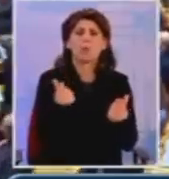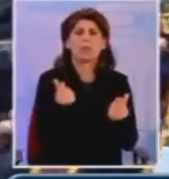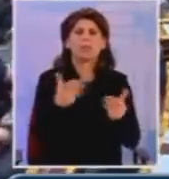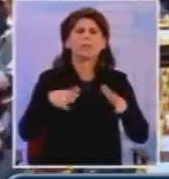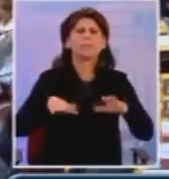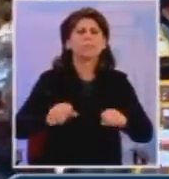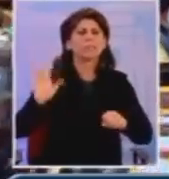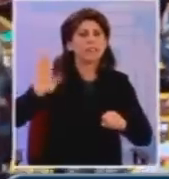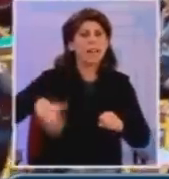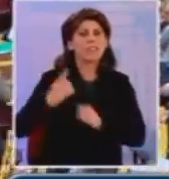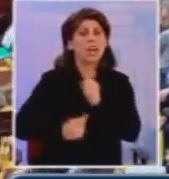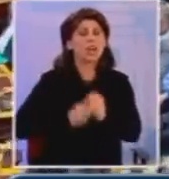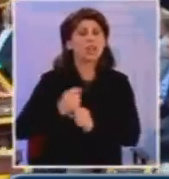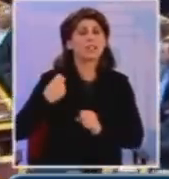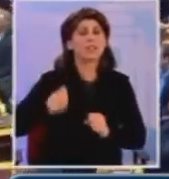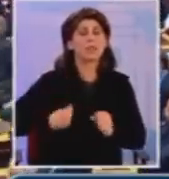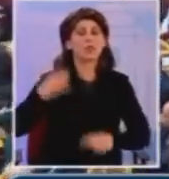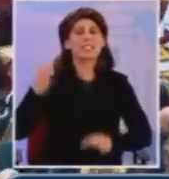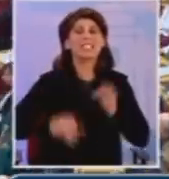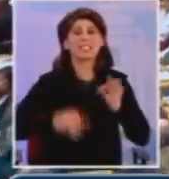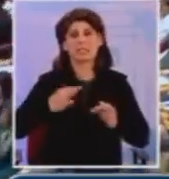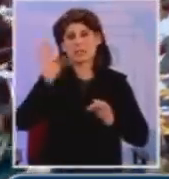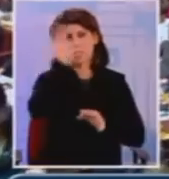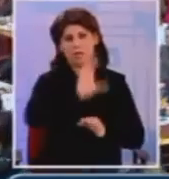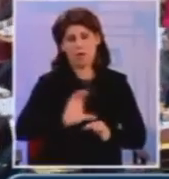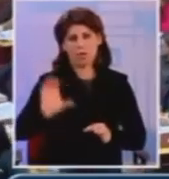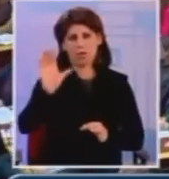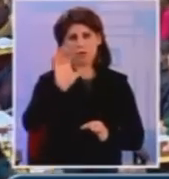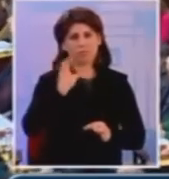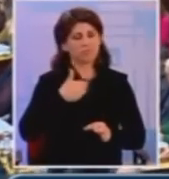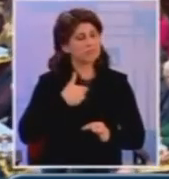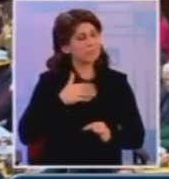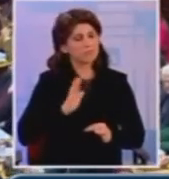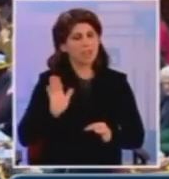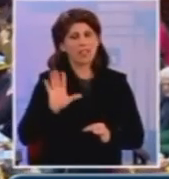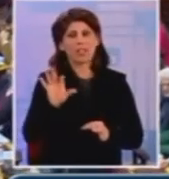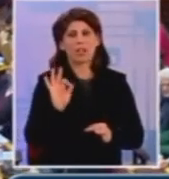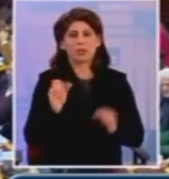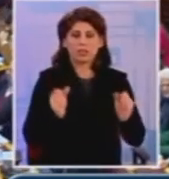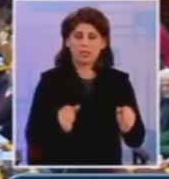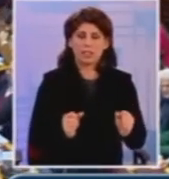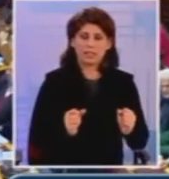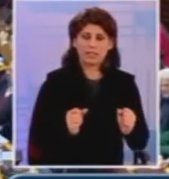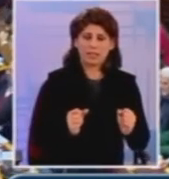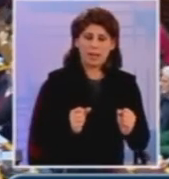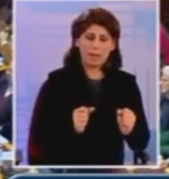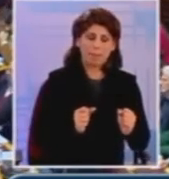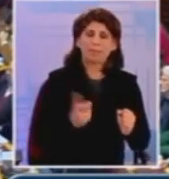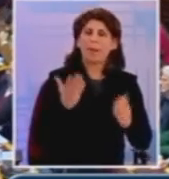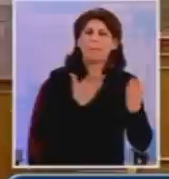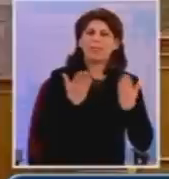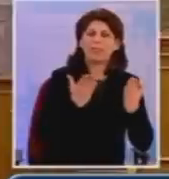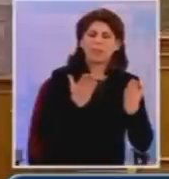τα τελευταία χρόνια στη δημόσια συζήτηση στην Ευρώπη, εμείς δεν επιλέγουμε ούτε τη θέση του μαθητή που σκύβει το